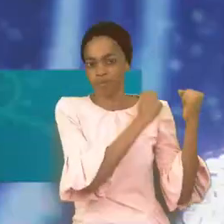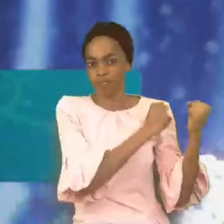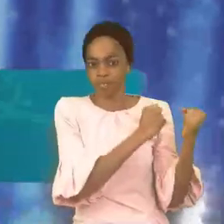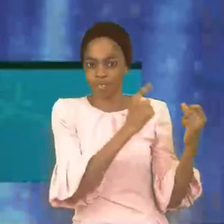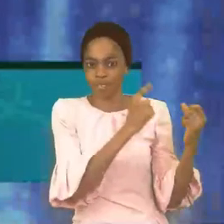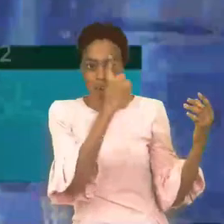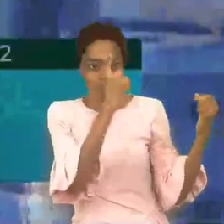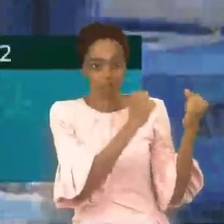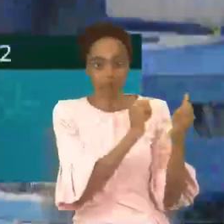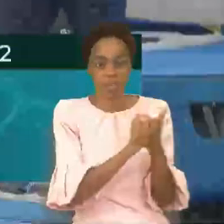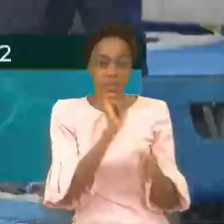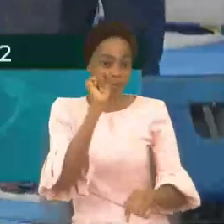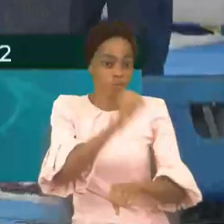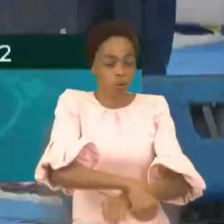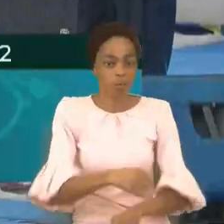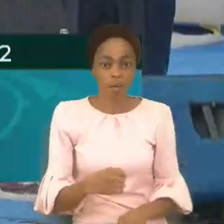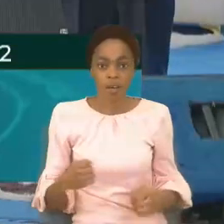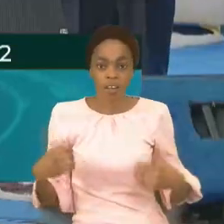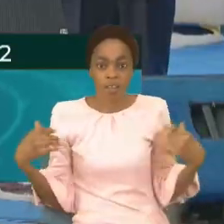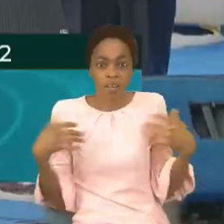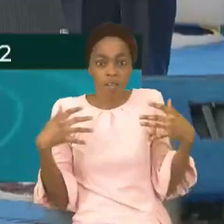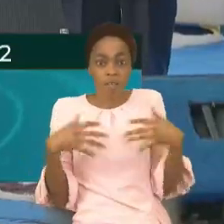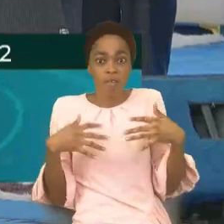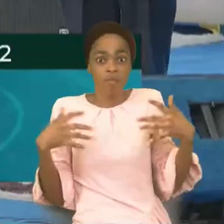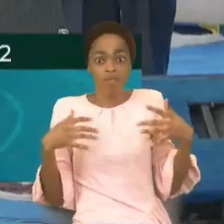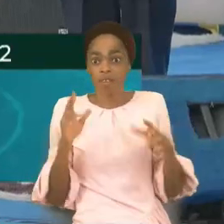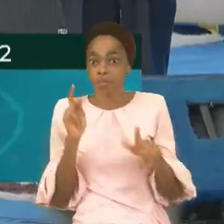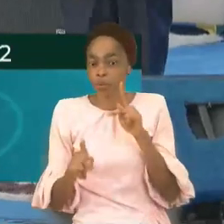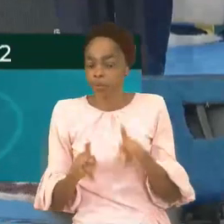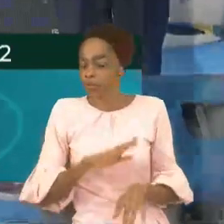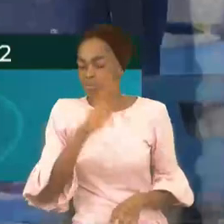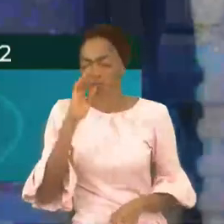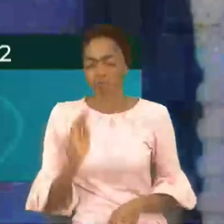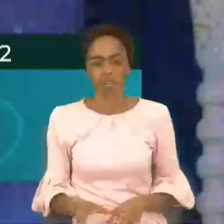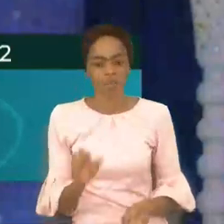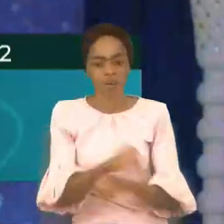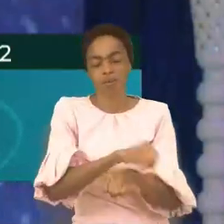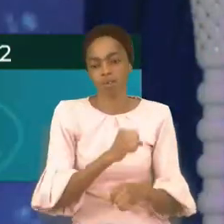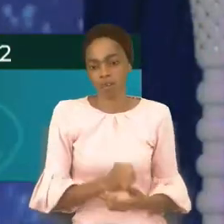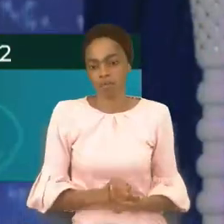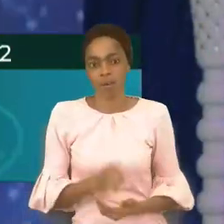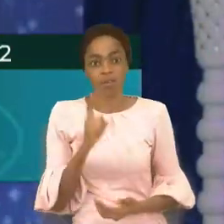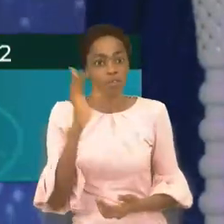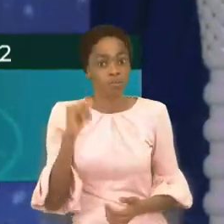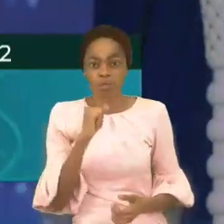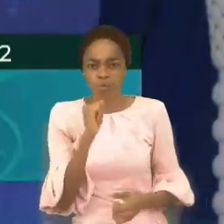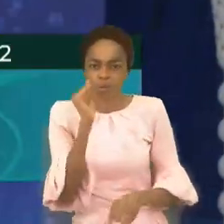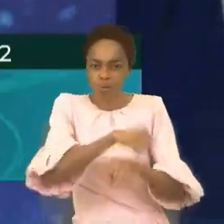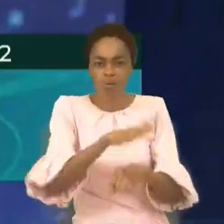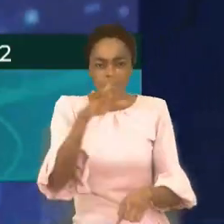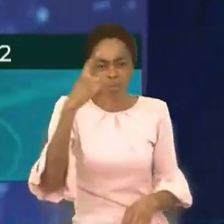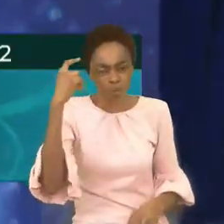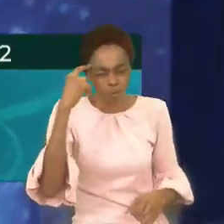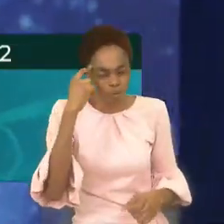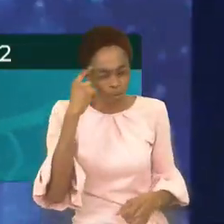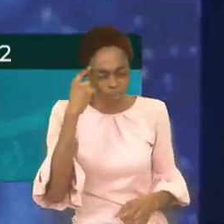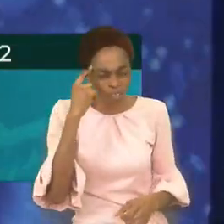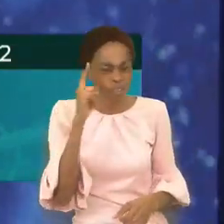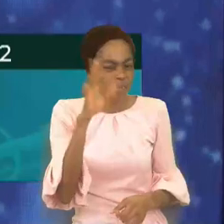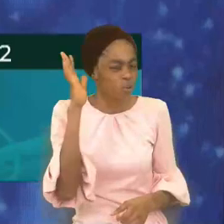qui triomphe. Les craintifs ne triomphent jamais. Tu ne pourras pas triompher sur